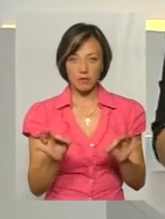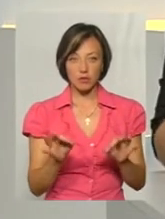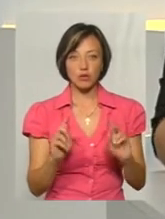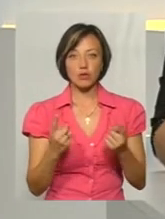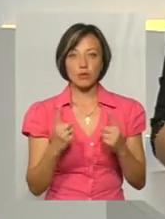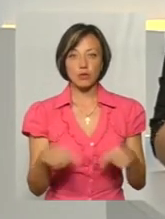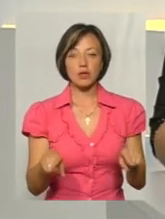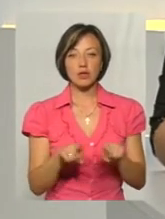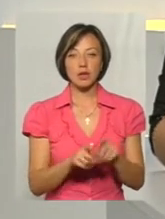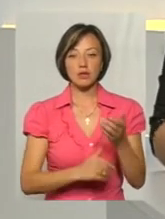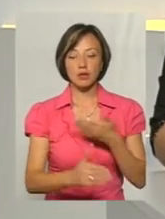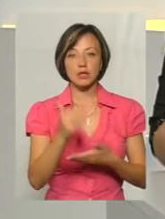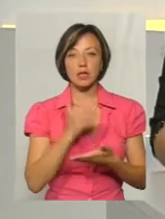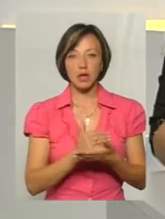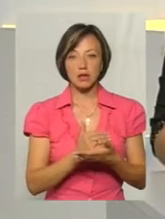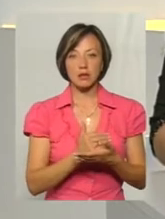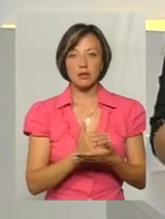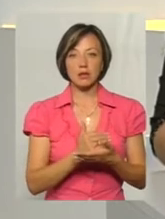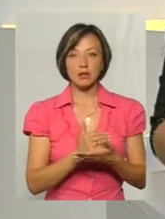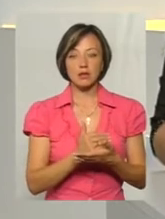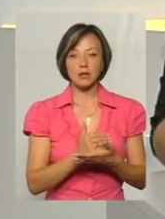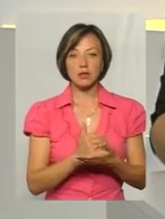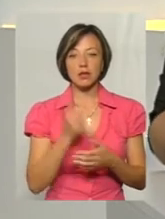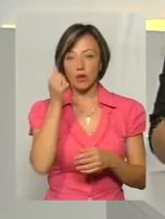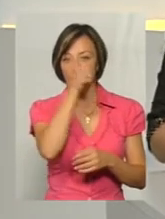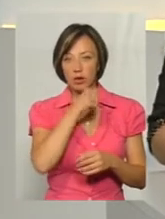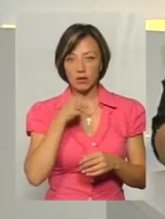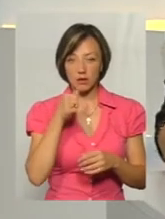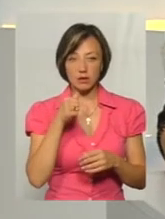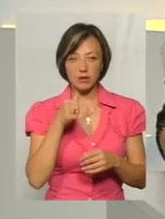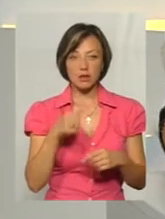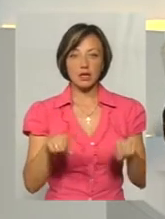Чому ж за останню кількість років